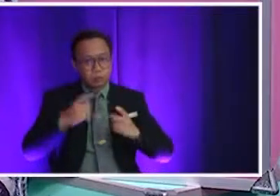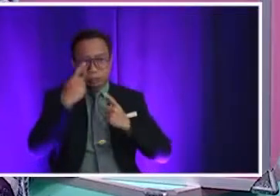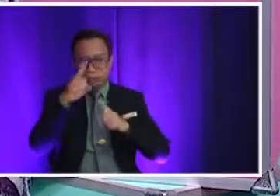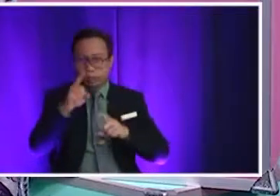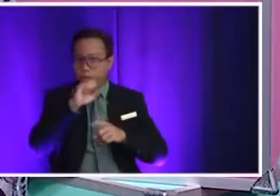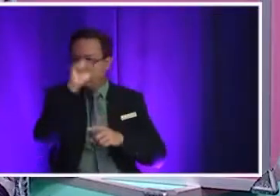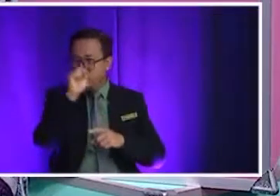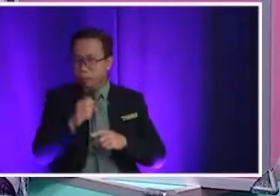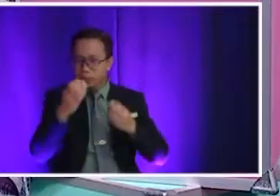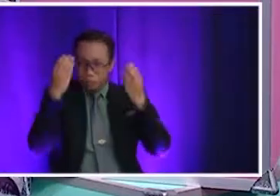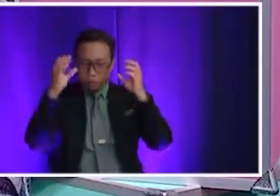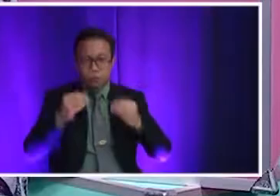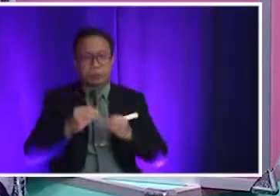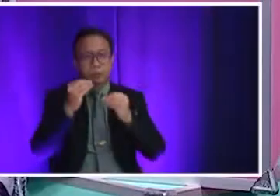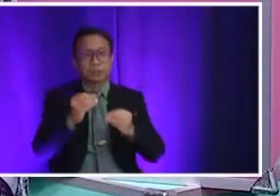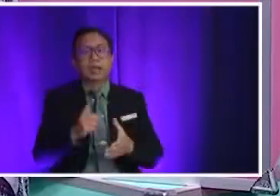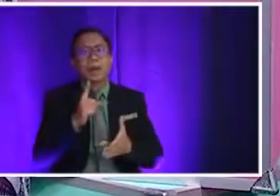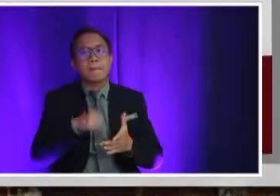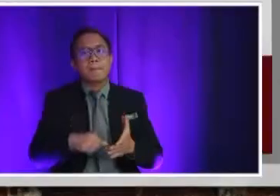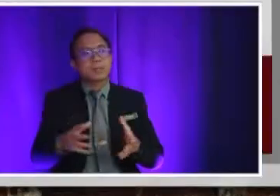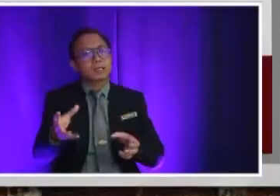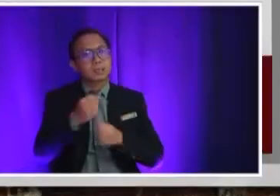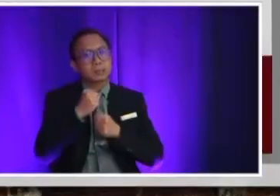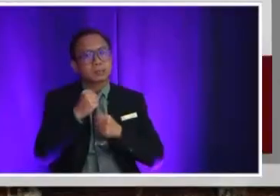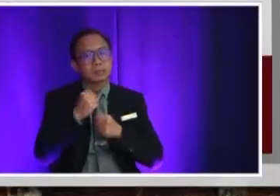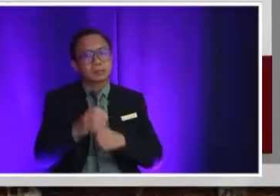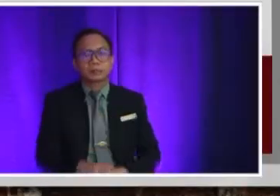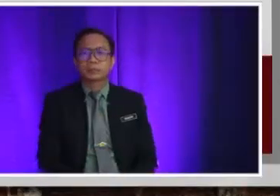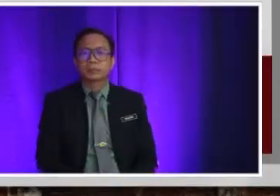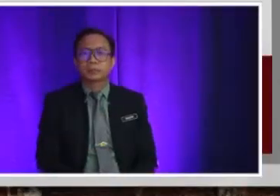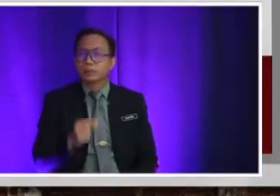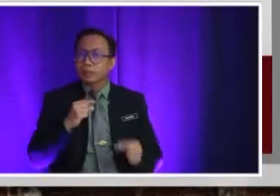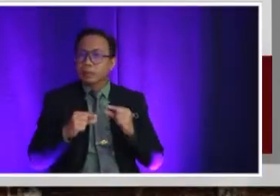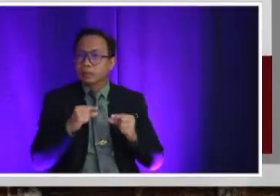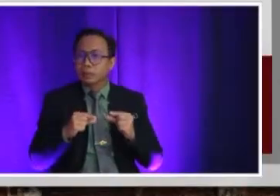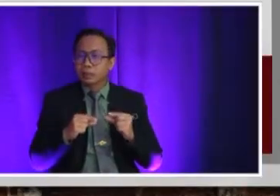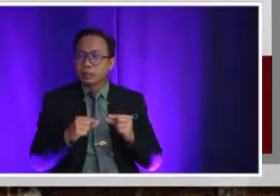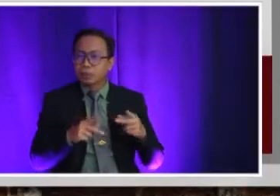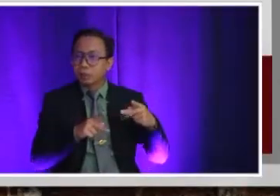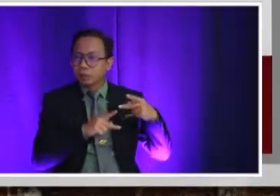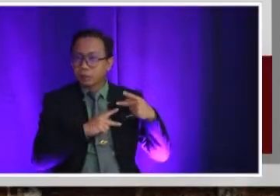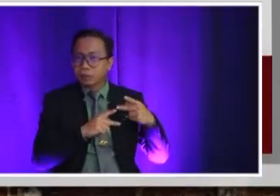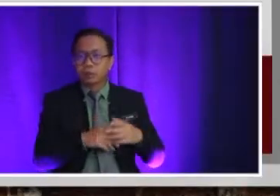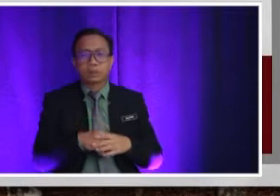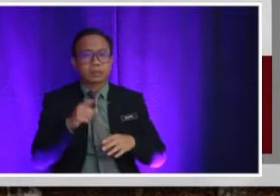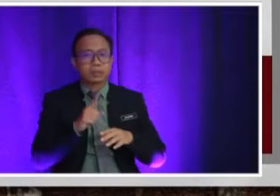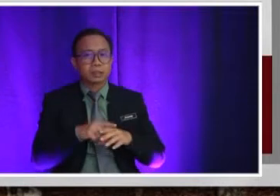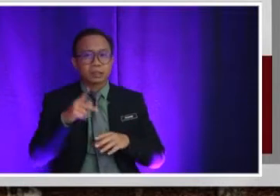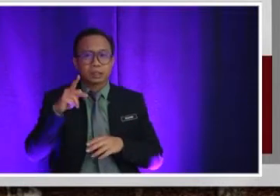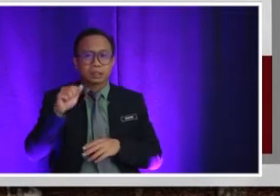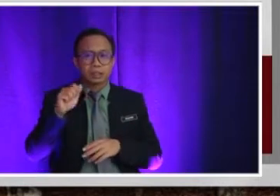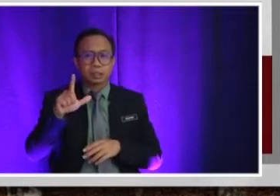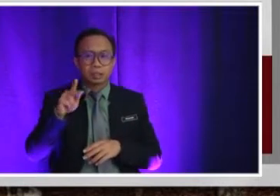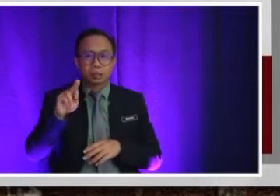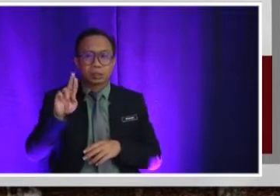soalnya insignificant Oke Apakah hasil persidangan gerakan komunis antarbank sedikit calcutta